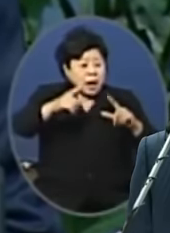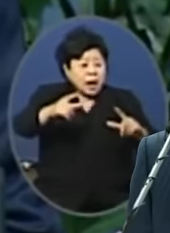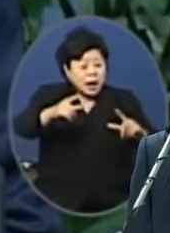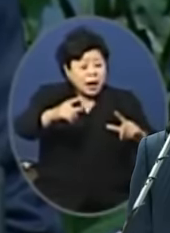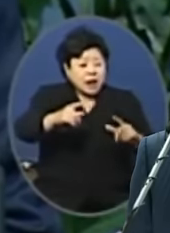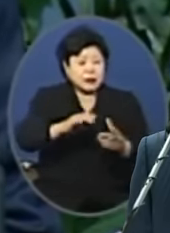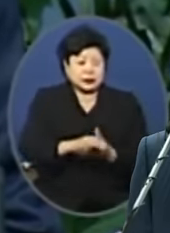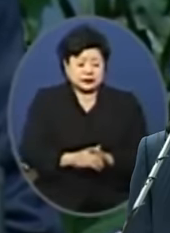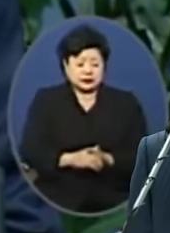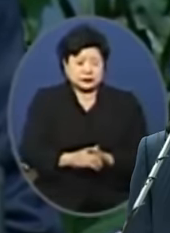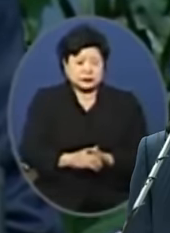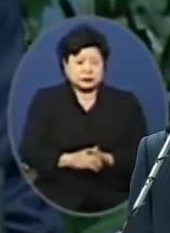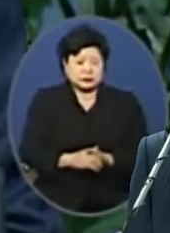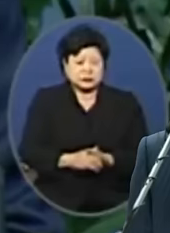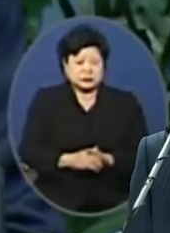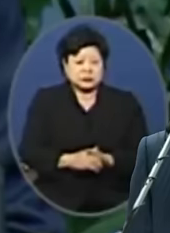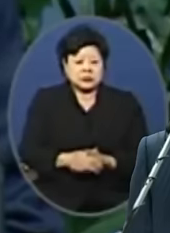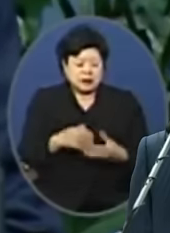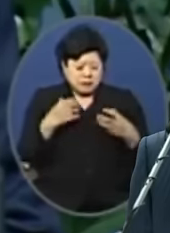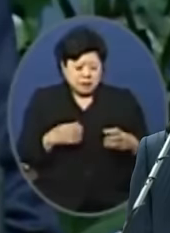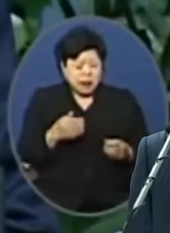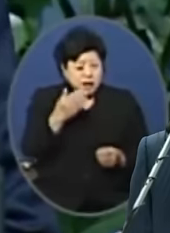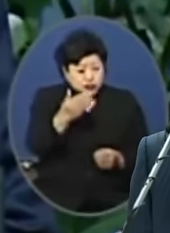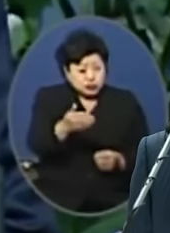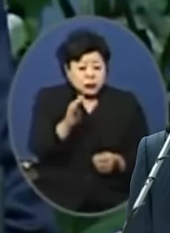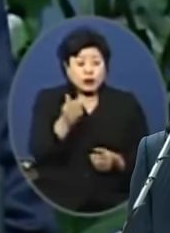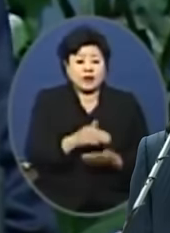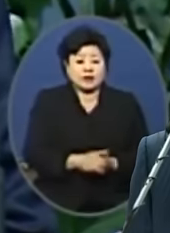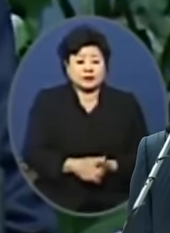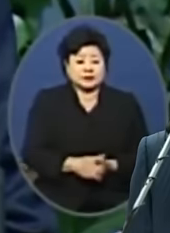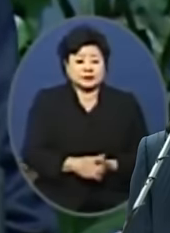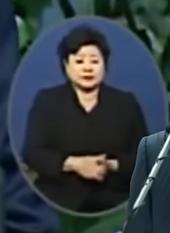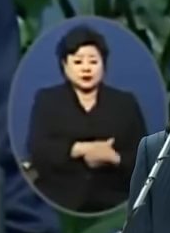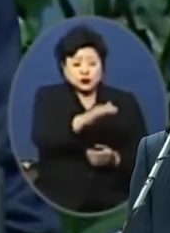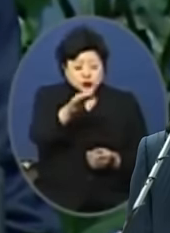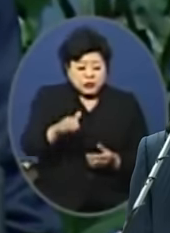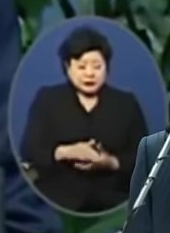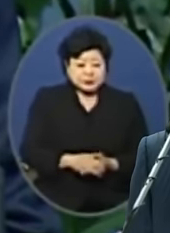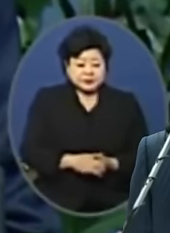그에 나가서 언제나 파괴를 가져오게 되는 것입니다. 우리가